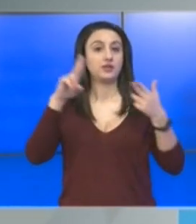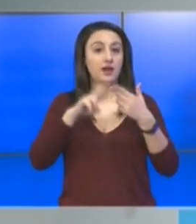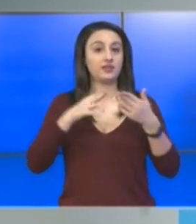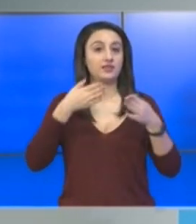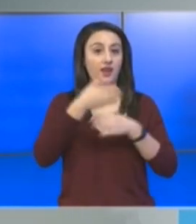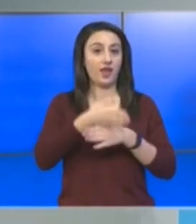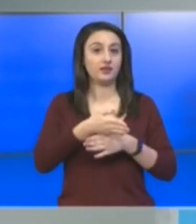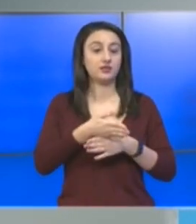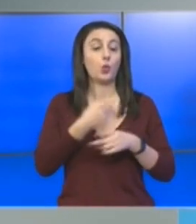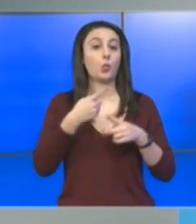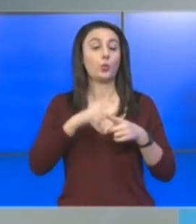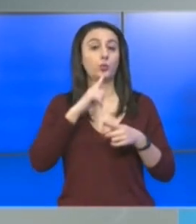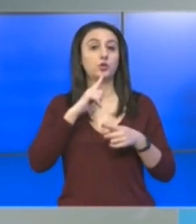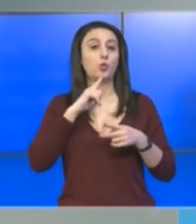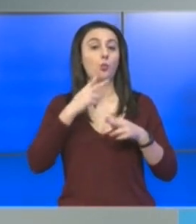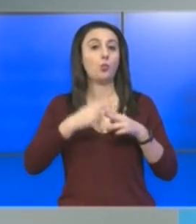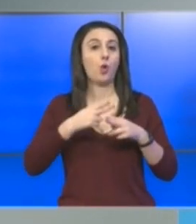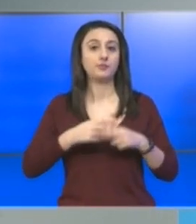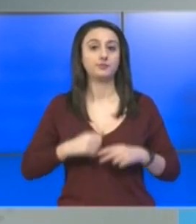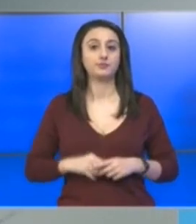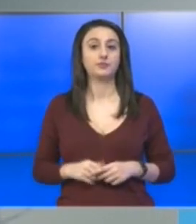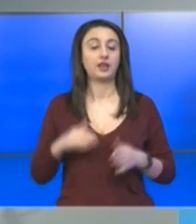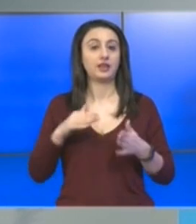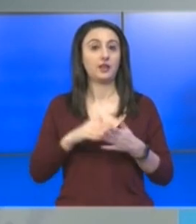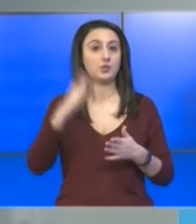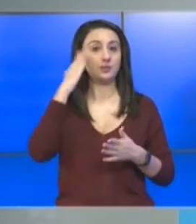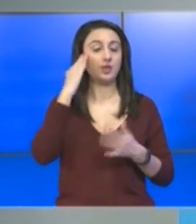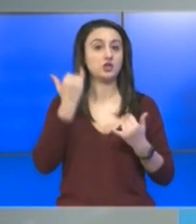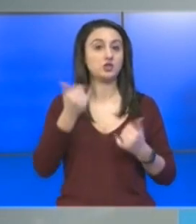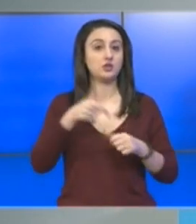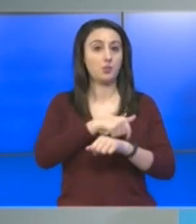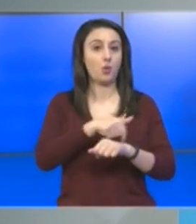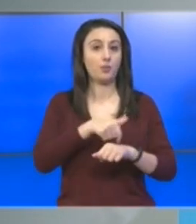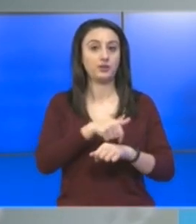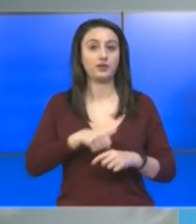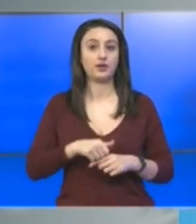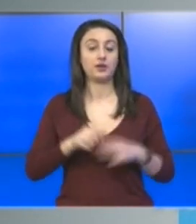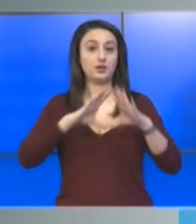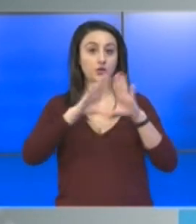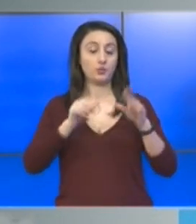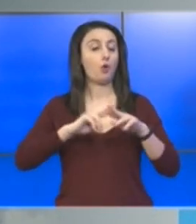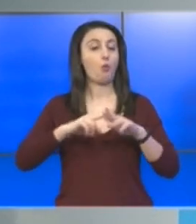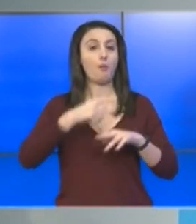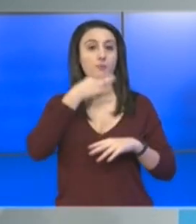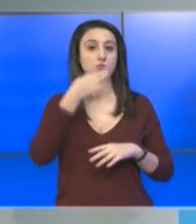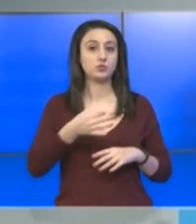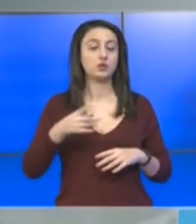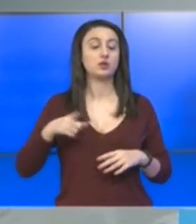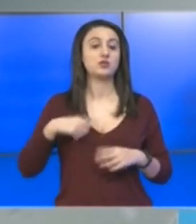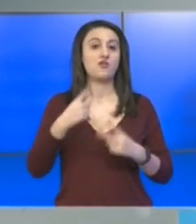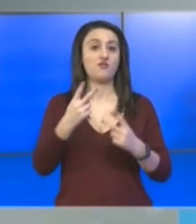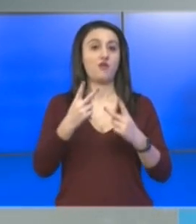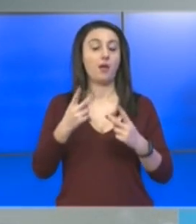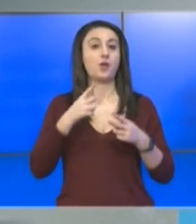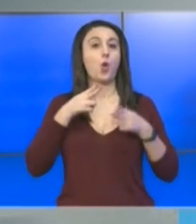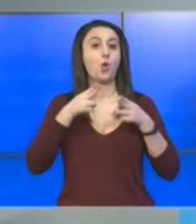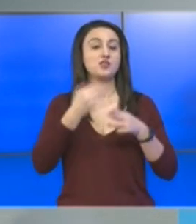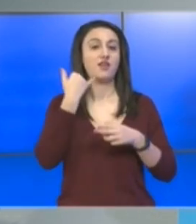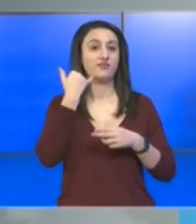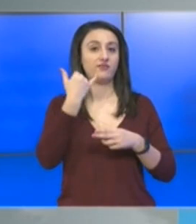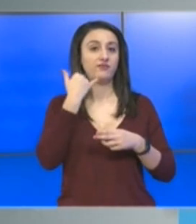contact direct cu purtătorii de coronavirus. Trebuie să reamintim în aceste momente, în România, după cum am mai spus, e valabilă și o linie verde